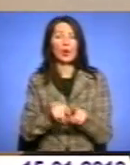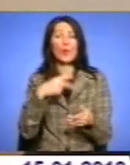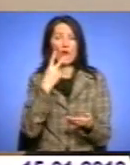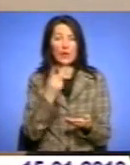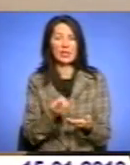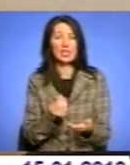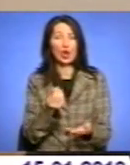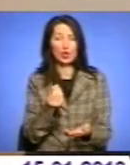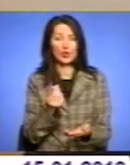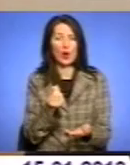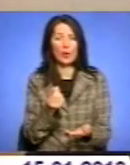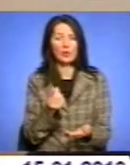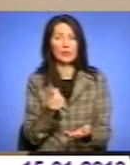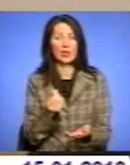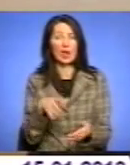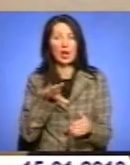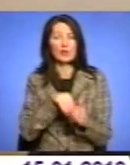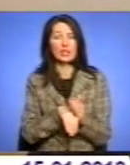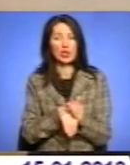у вигляді грошовому в ті угоди